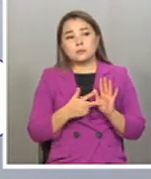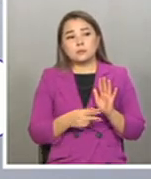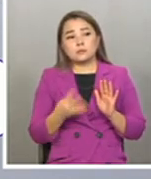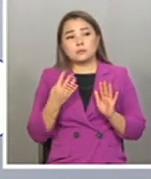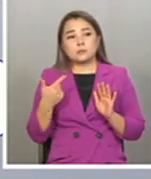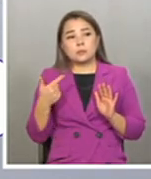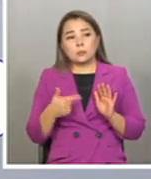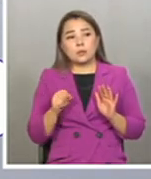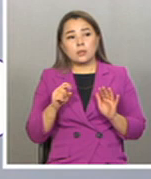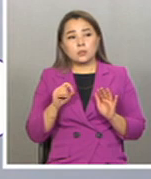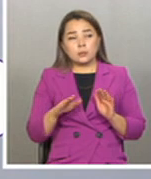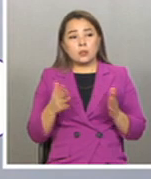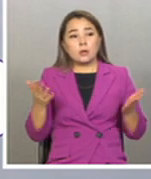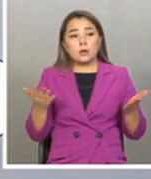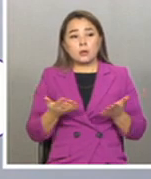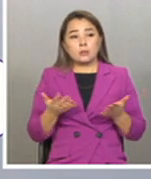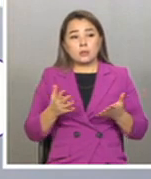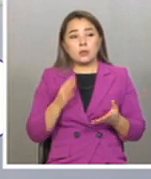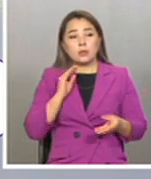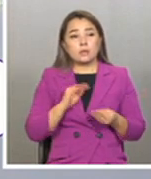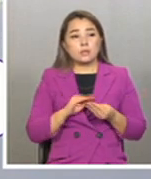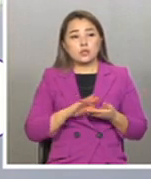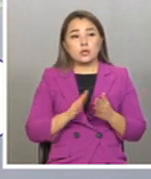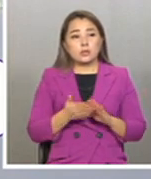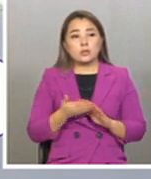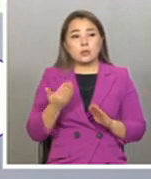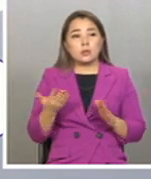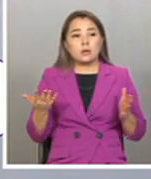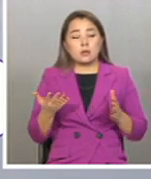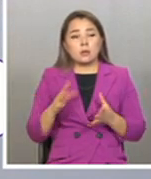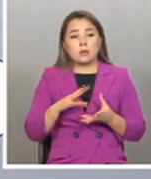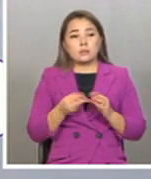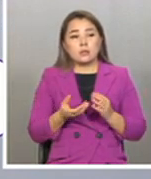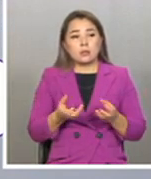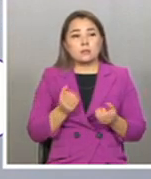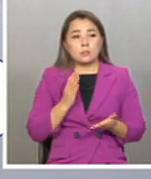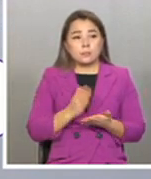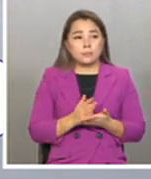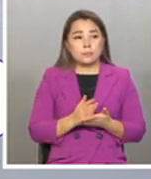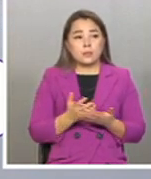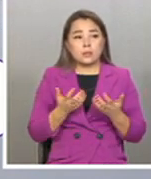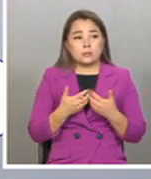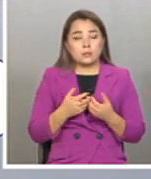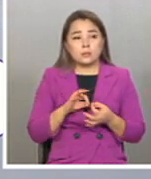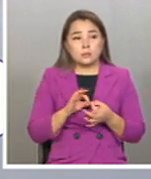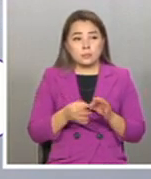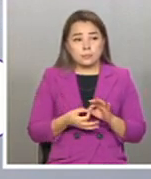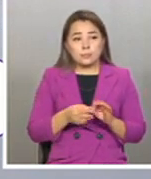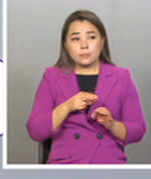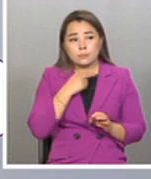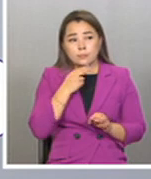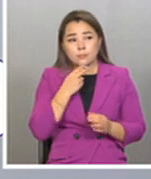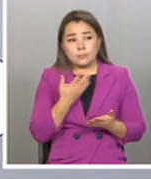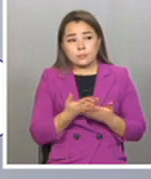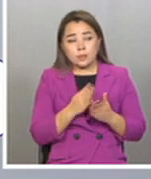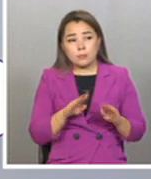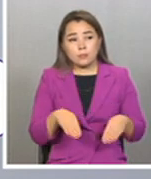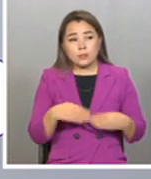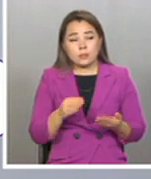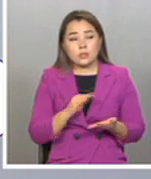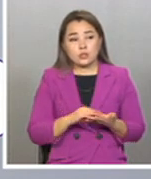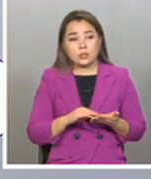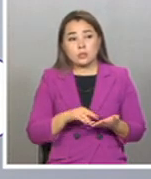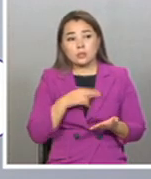азот қандай, яғни қалыпты жағдайда көлем алады. Есептің шарты бойынша есептің берілгенін жазамыз.